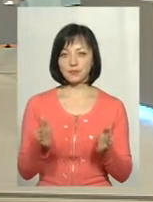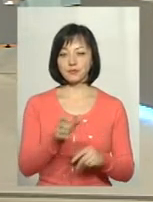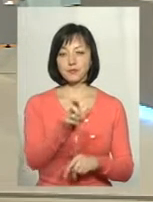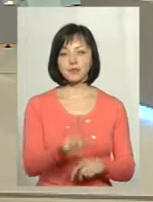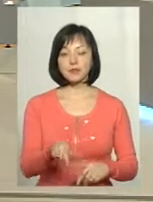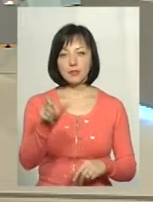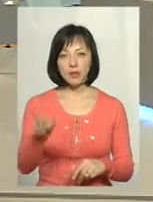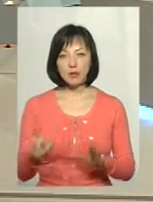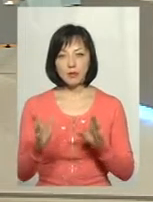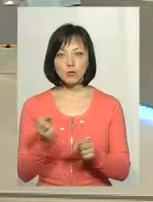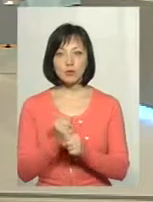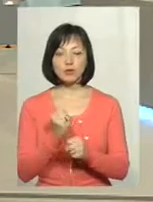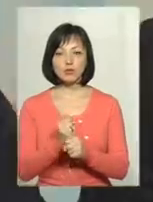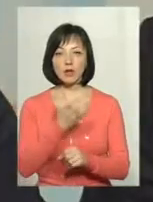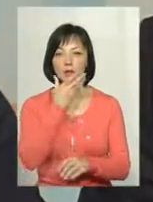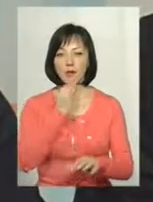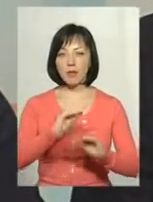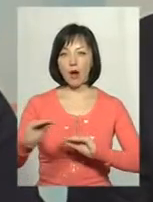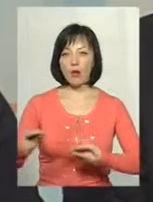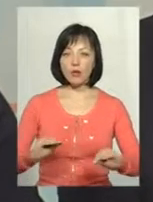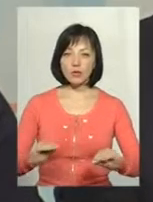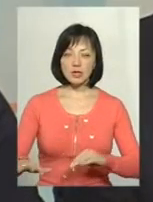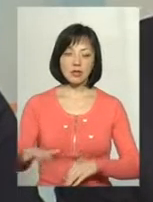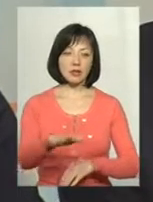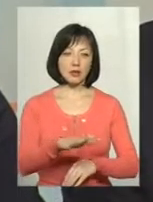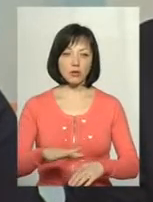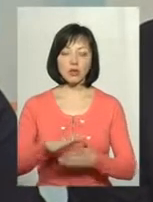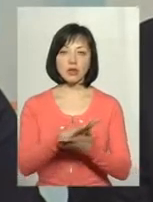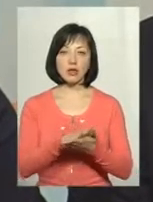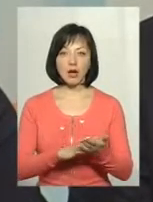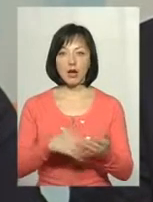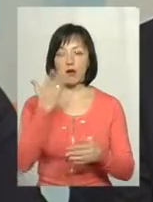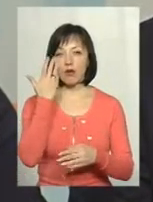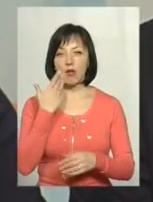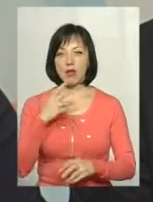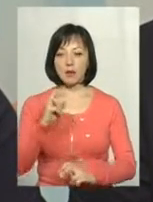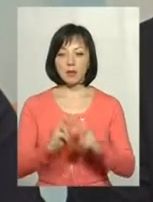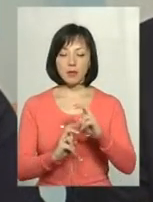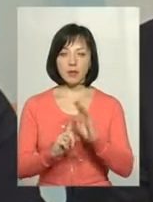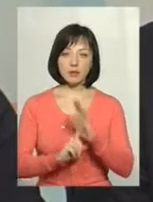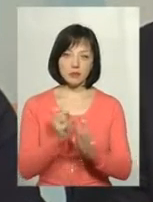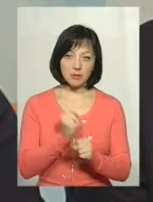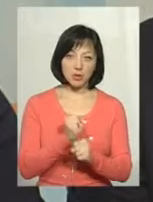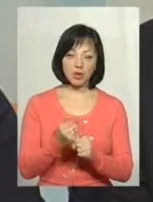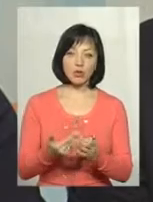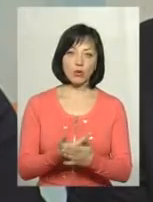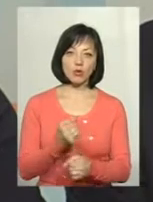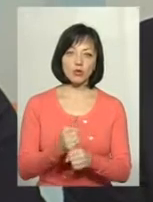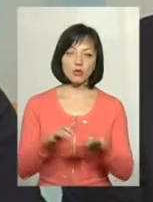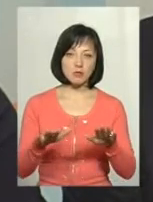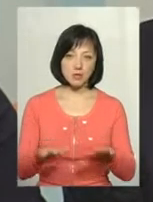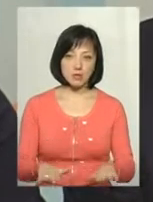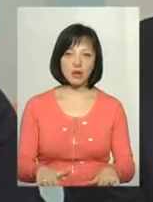будуть зараз працювати на благоустрої території, і відповідно далі, коли підприємство запуститься, це нові робочі місця,